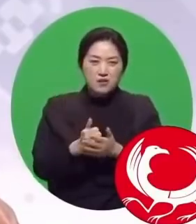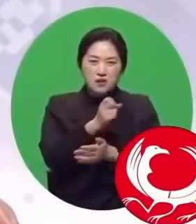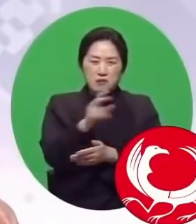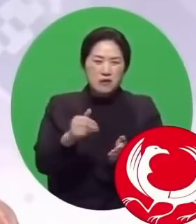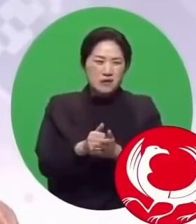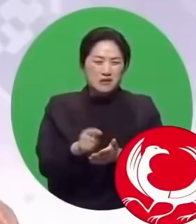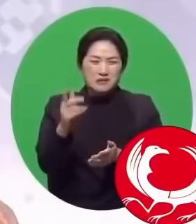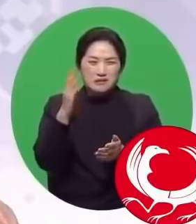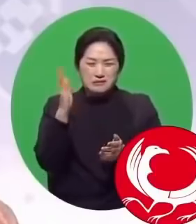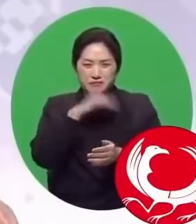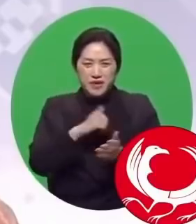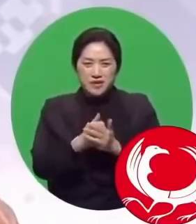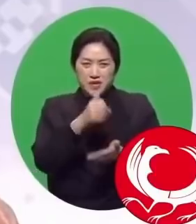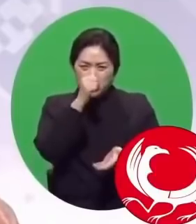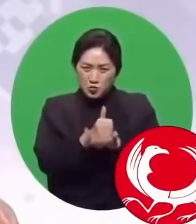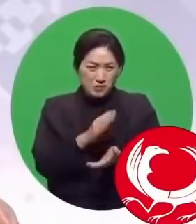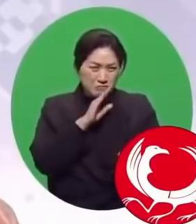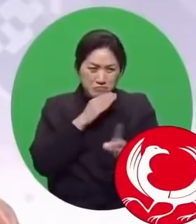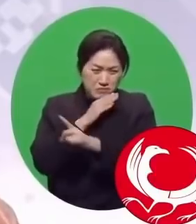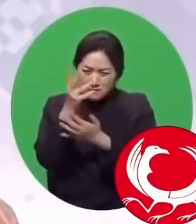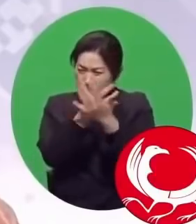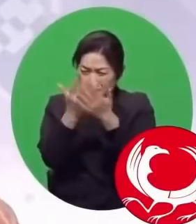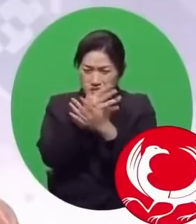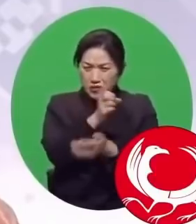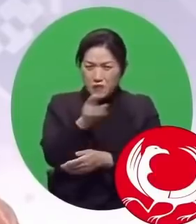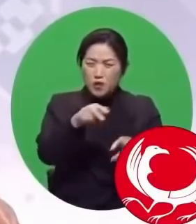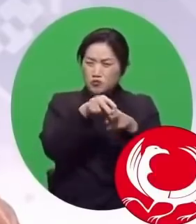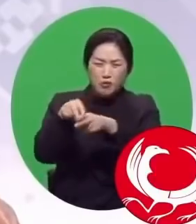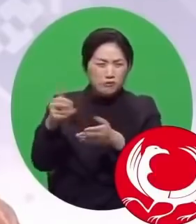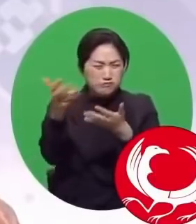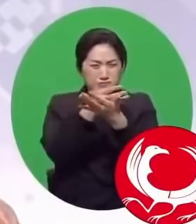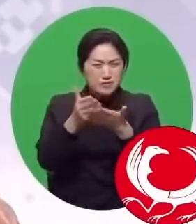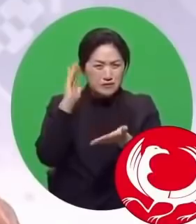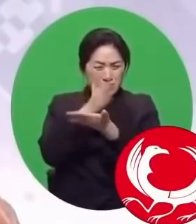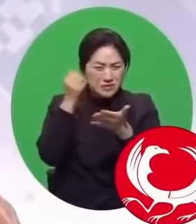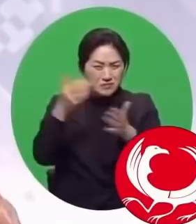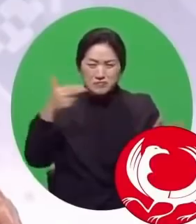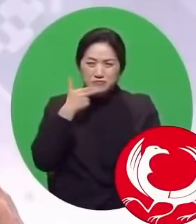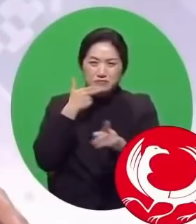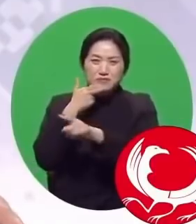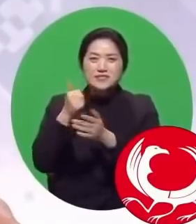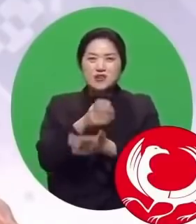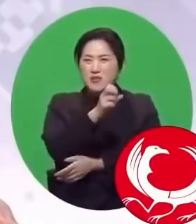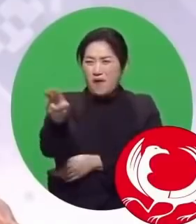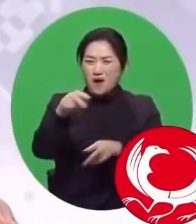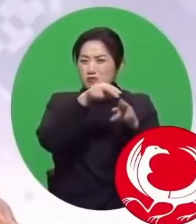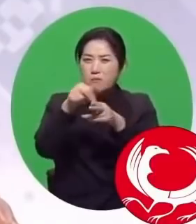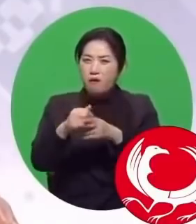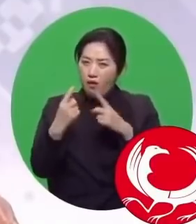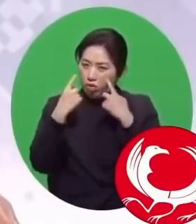범죄자인지 아닌지 아직까지도 분간이 안 됐습니다. 분별이 안 됐습니다. 판단이 아직 안 됐습니다. 그런